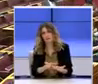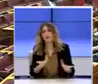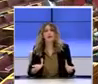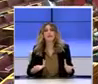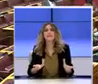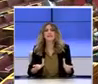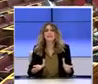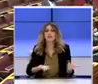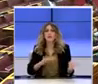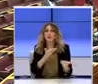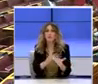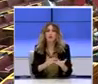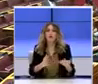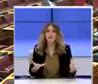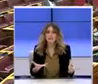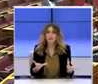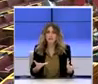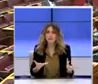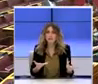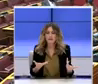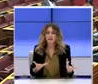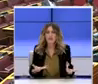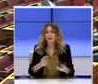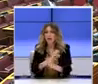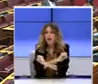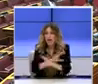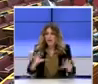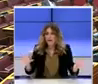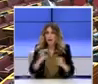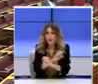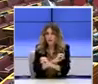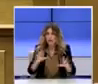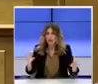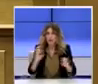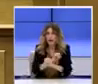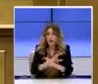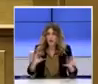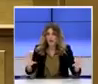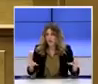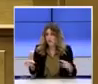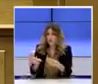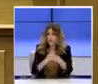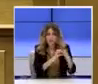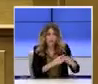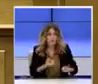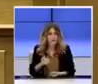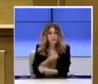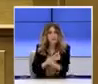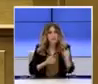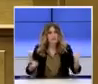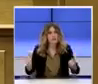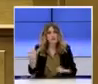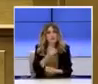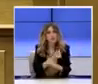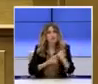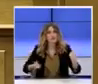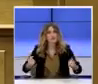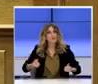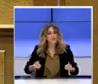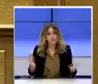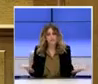να μοιραστούμε οι πολιτικές δυνάμεις την ενημέρωση των ειδικών, να ανταλλάξουμε απόψεις ακόμα και να